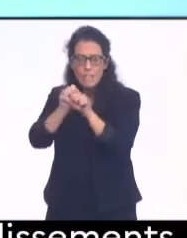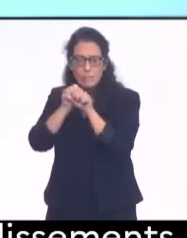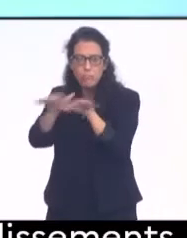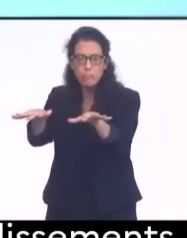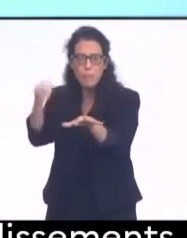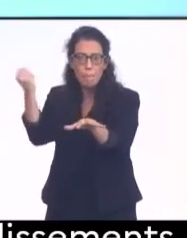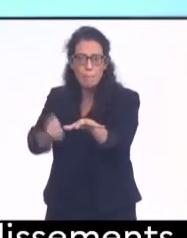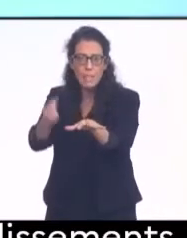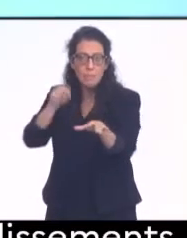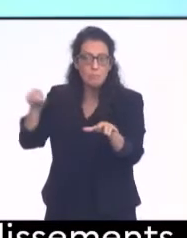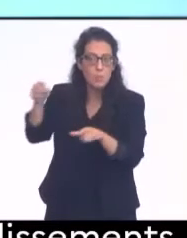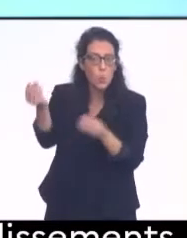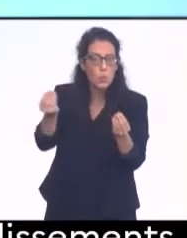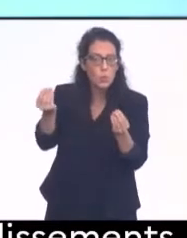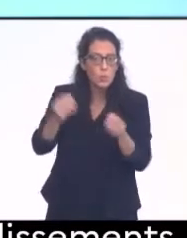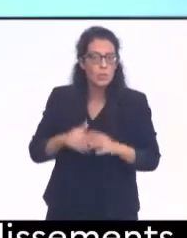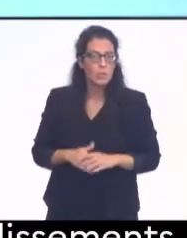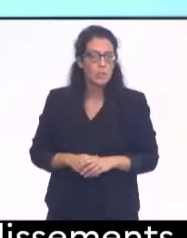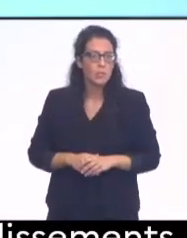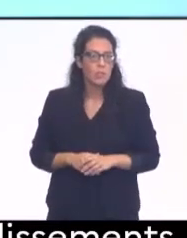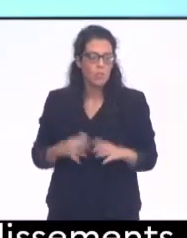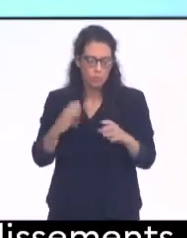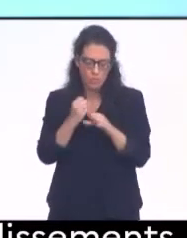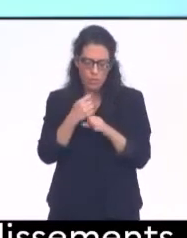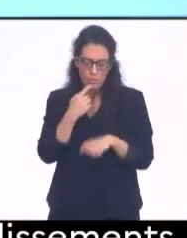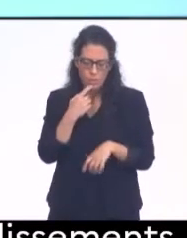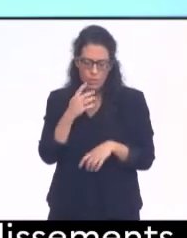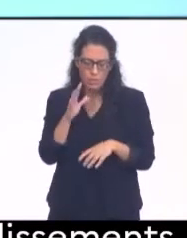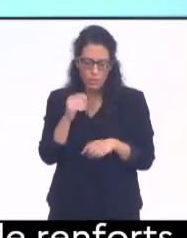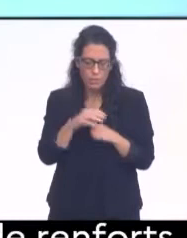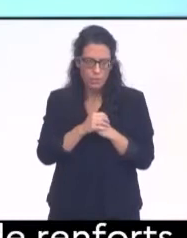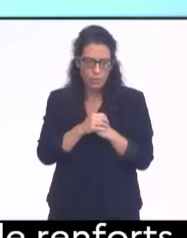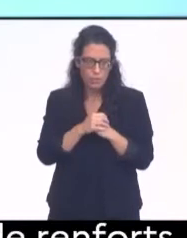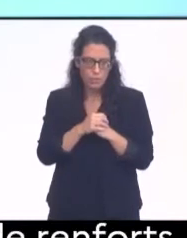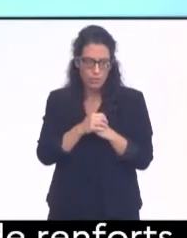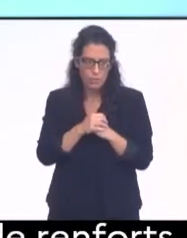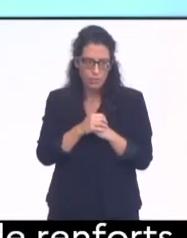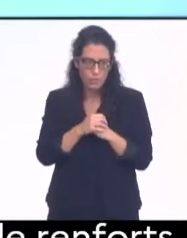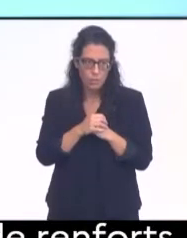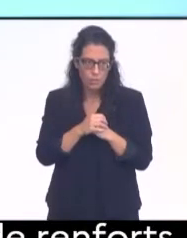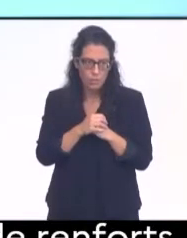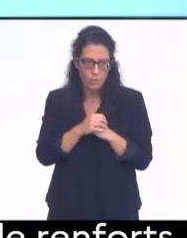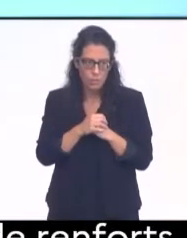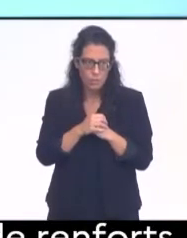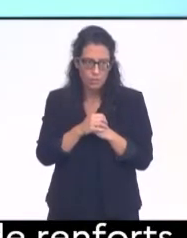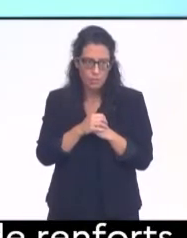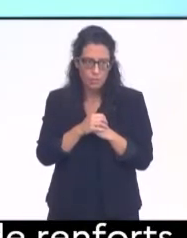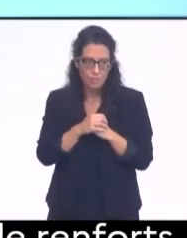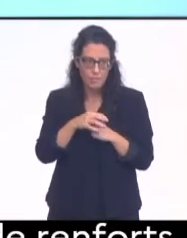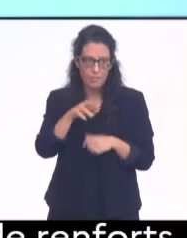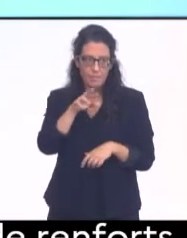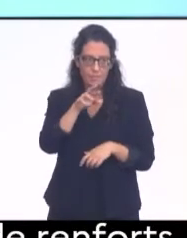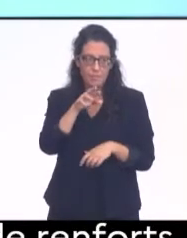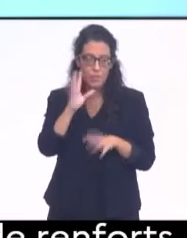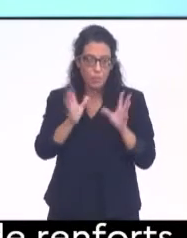Voilà, en gros. Les renforts RH ne sont-ils pas priorisés sur le sanitaire? Des mesures d'assouplissement sur les heures supplémentaires sont-elles